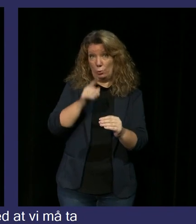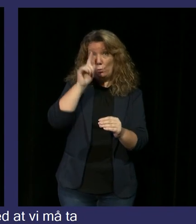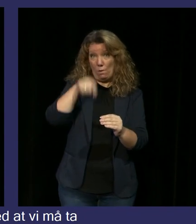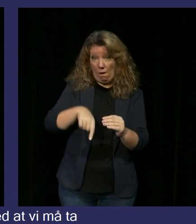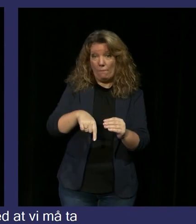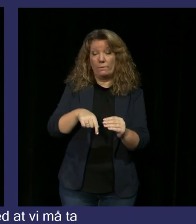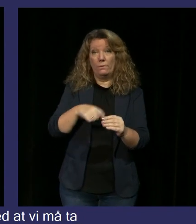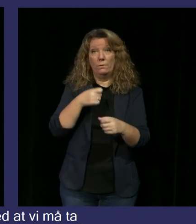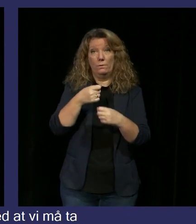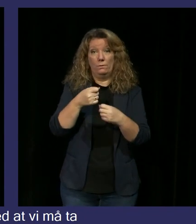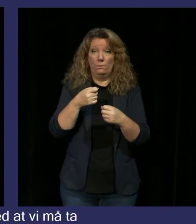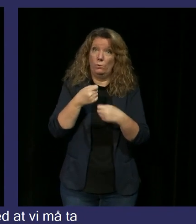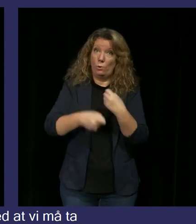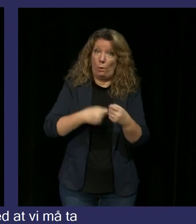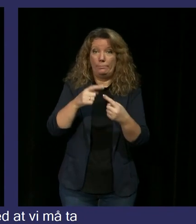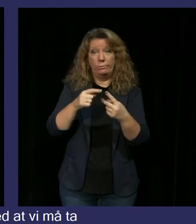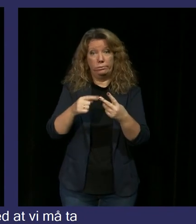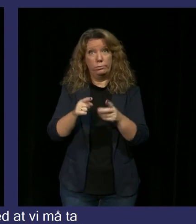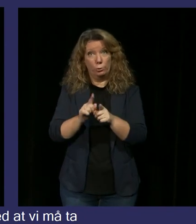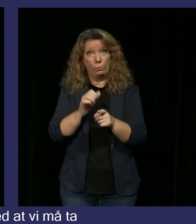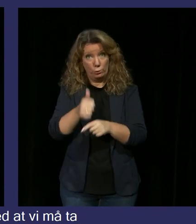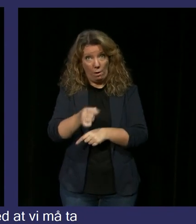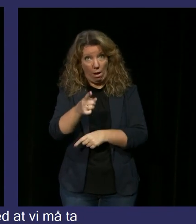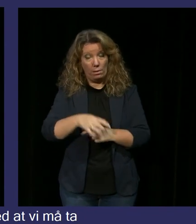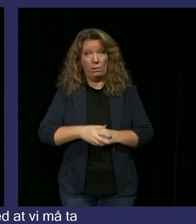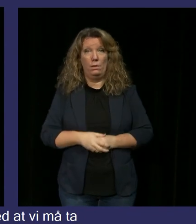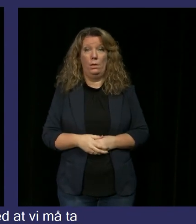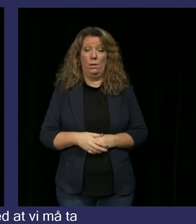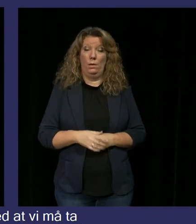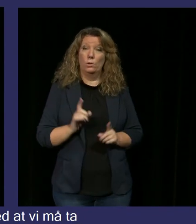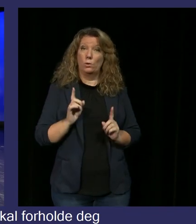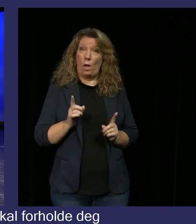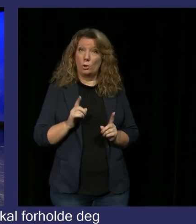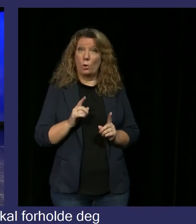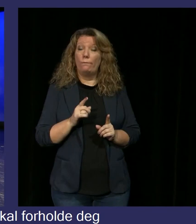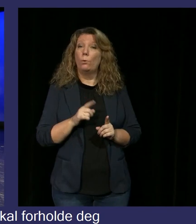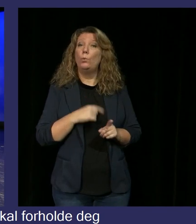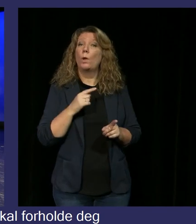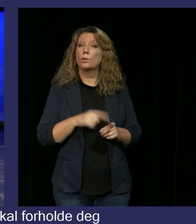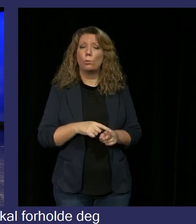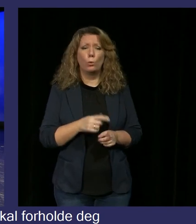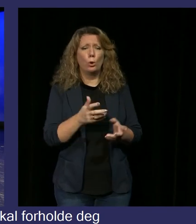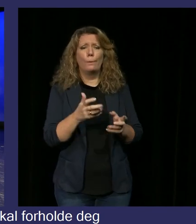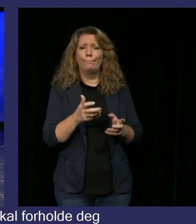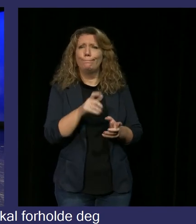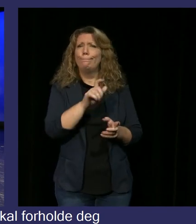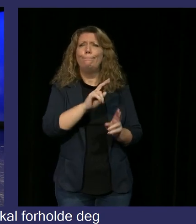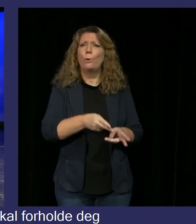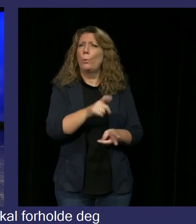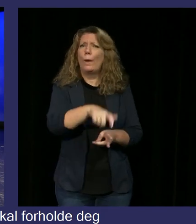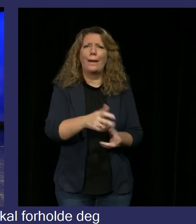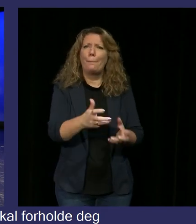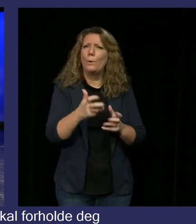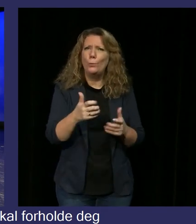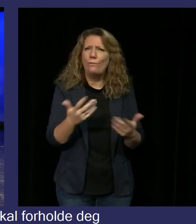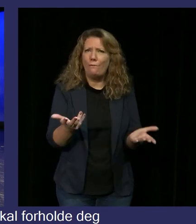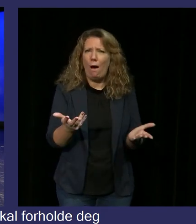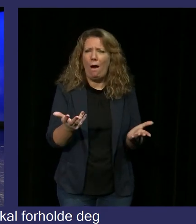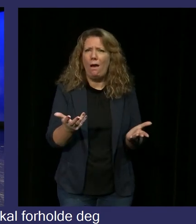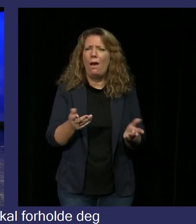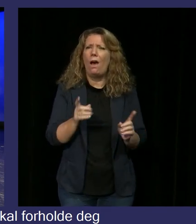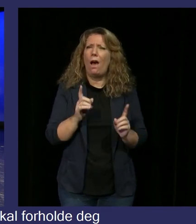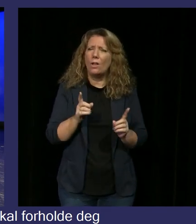det egentlig ganske enkelt med at vi må ta utgangspunkt I hva det brukeren har behov for. Altså, hva driveren for at du I det hele tatt